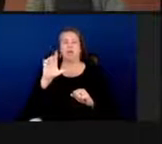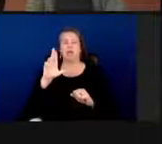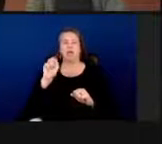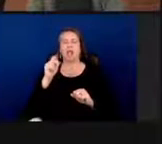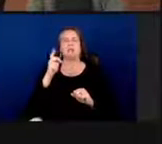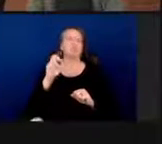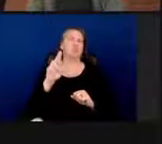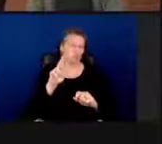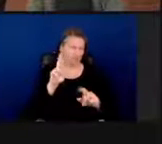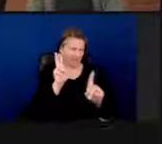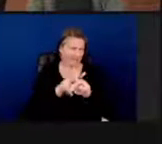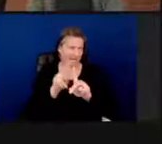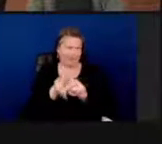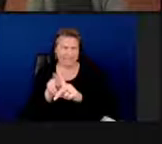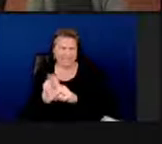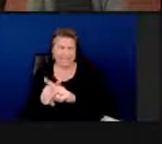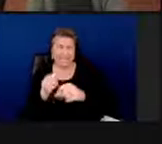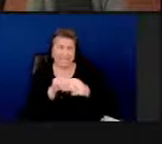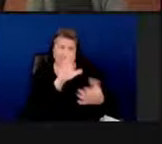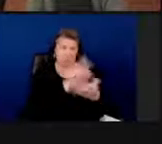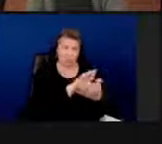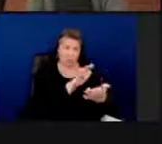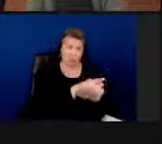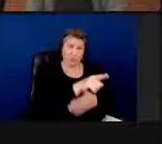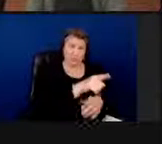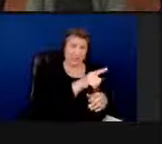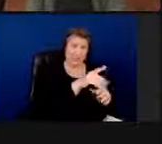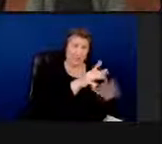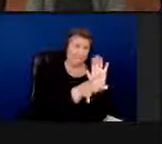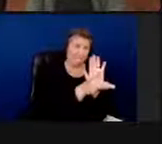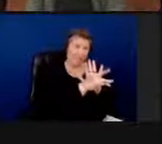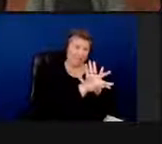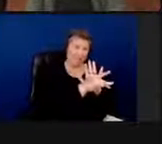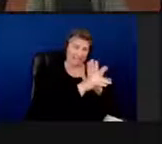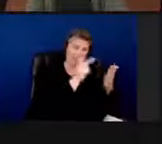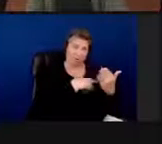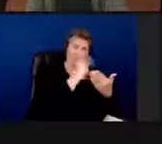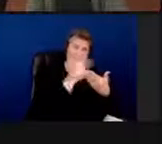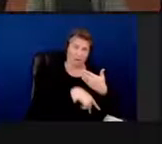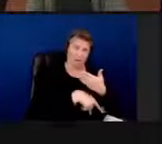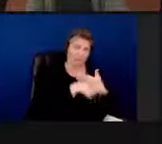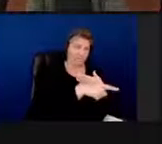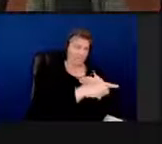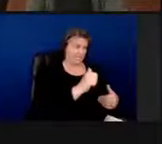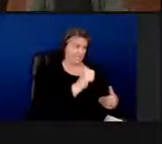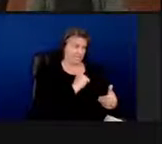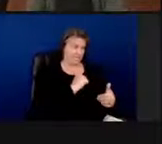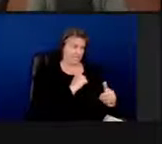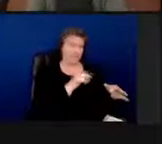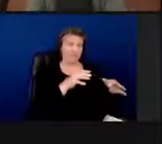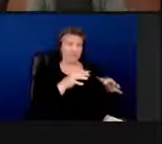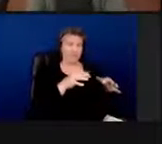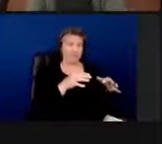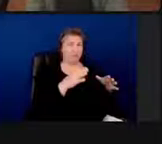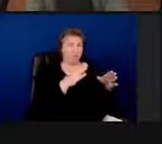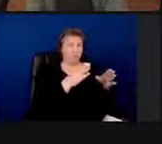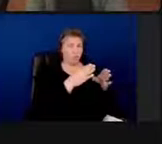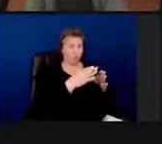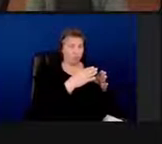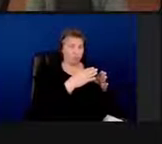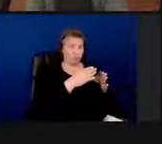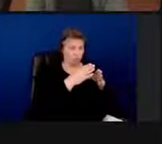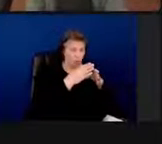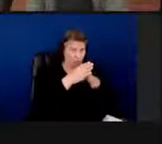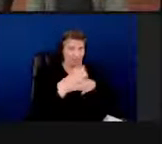بعض البرامج في مدرسة ماجنت ويتم تطبيقها بشكل جيد، فإذا أنا